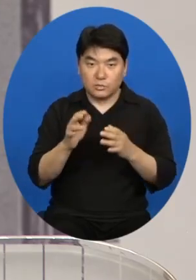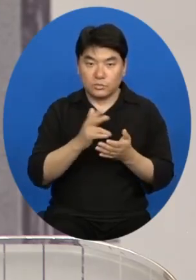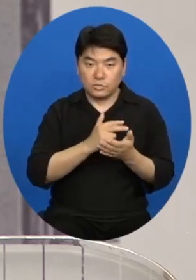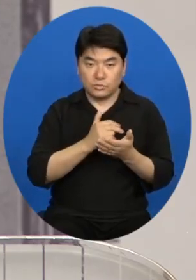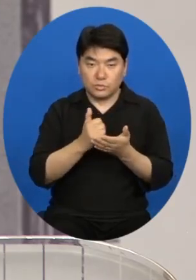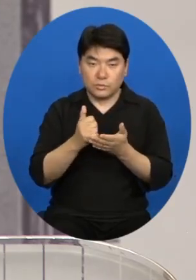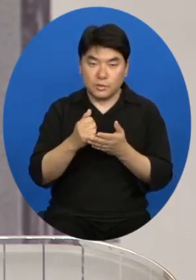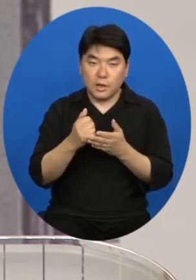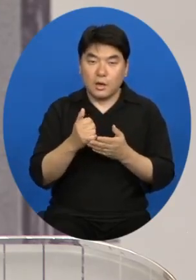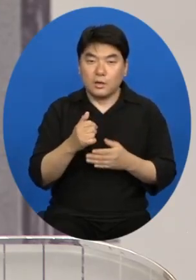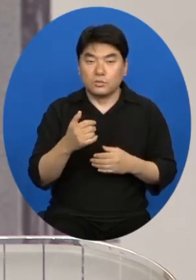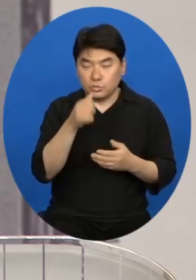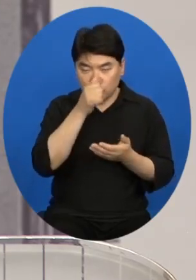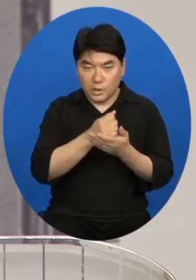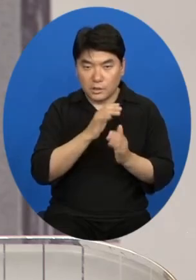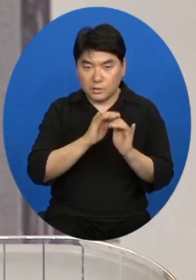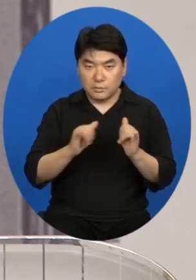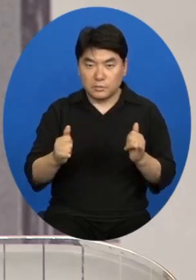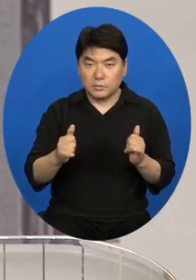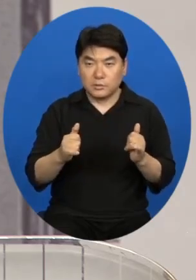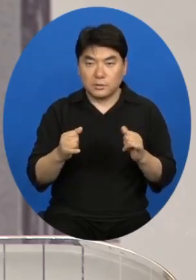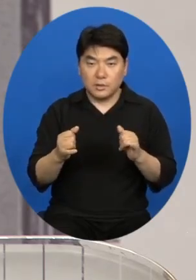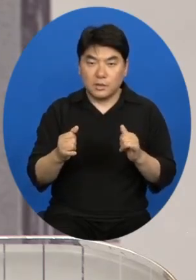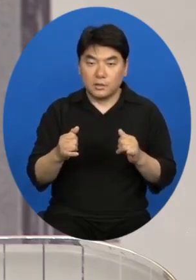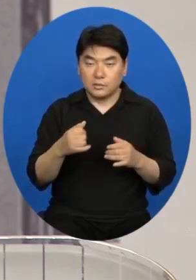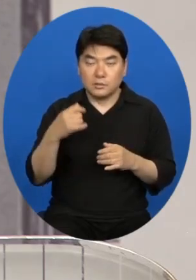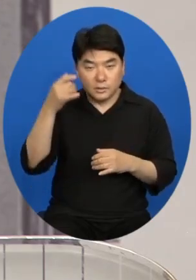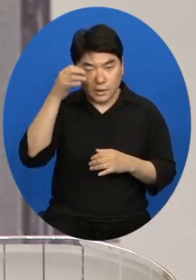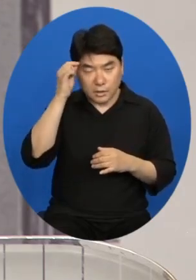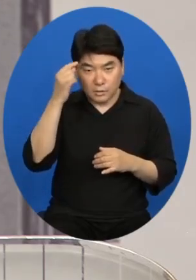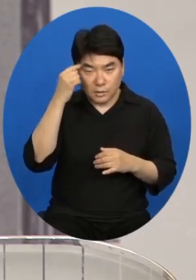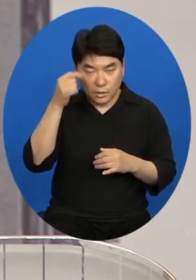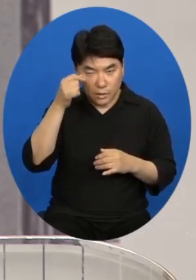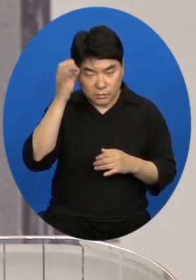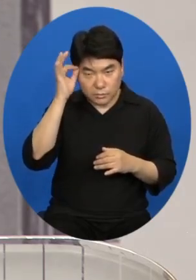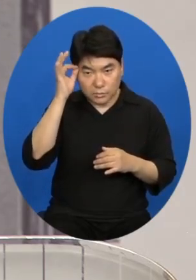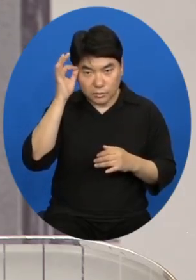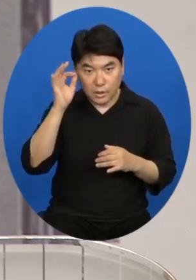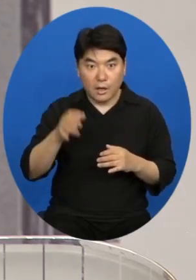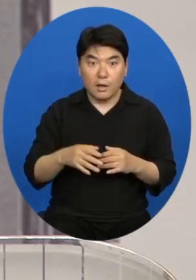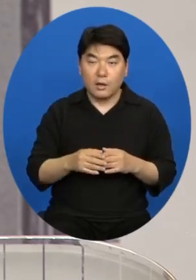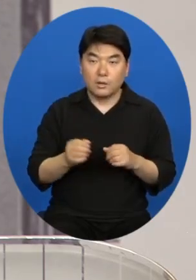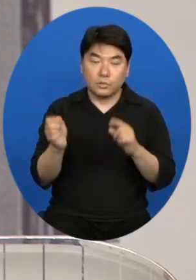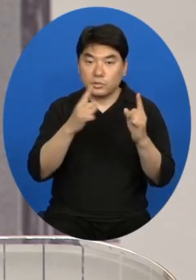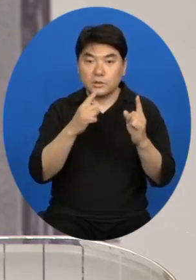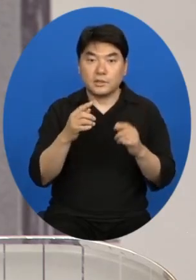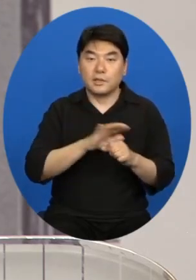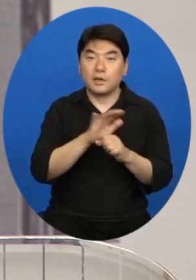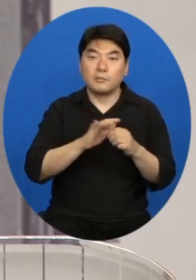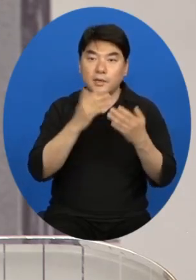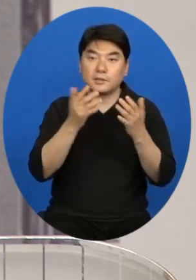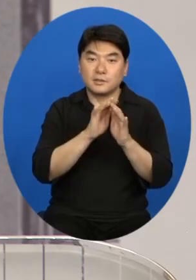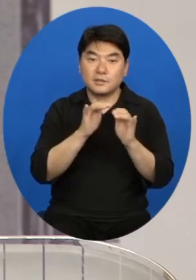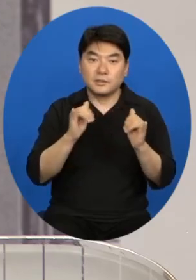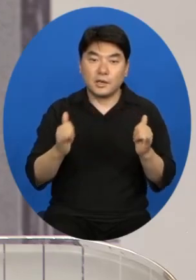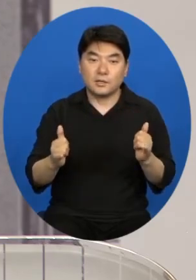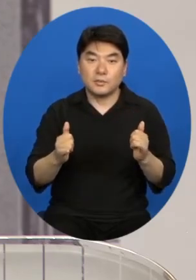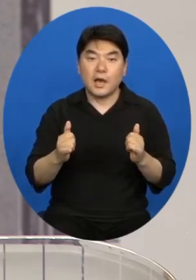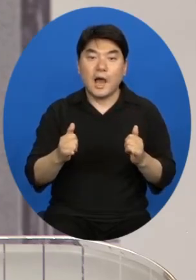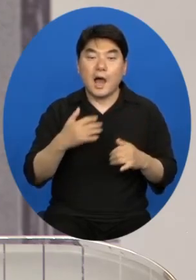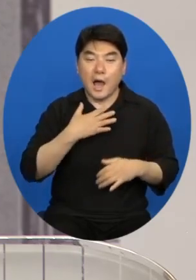내가 얼마나 큰 죄인인지를 깨달으면서 동시에 내가 얼마나 사랑받는 자인지 큰 은총을 받는